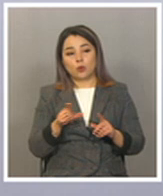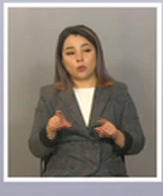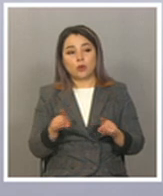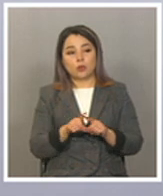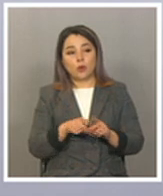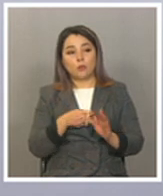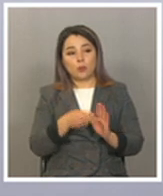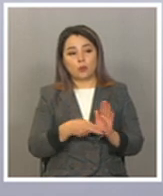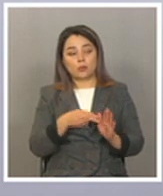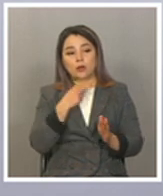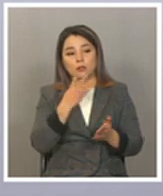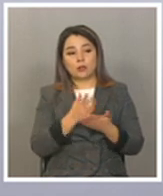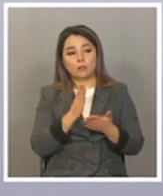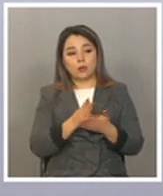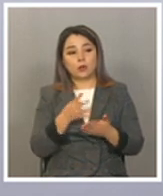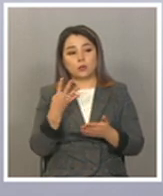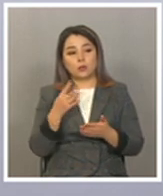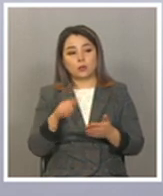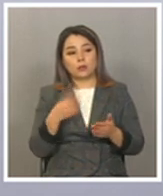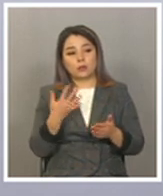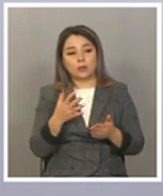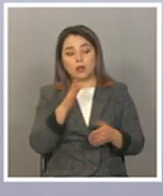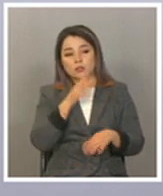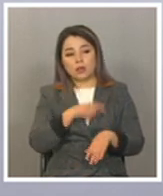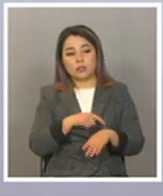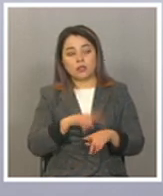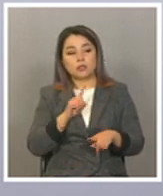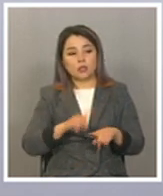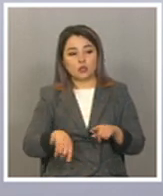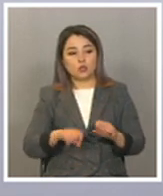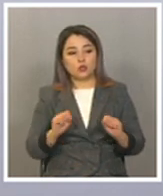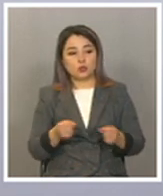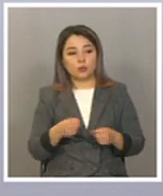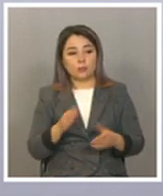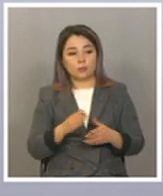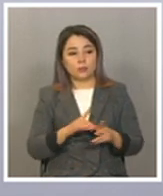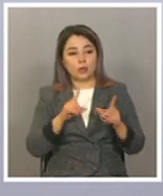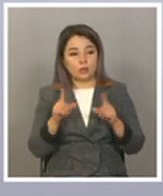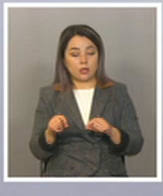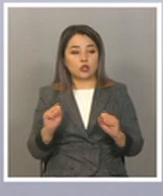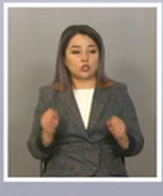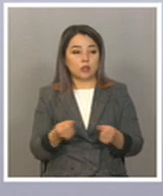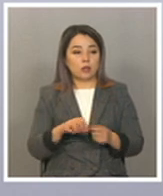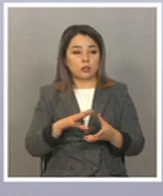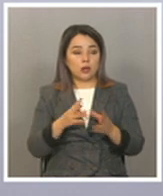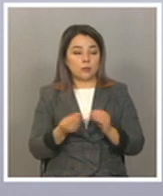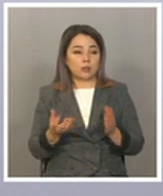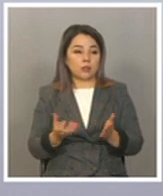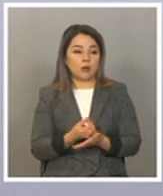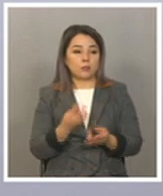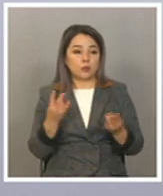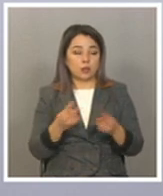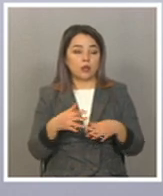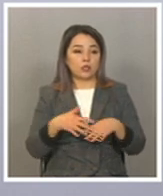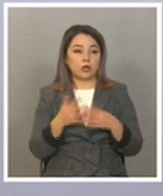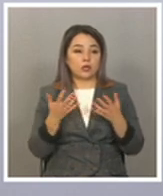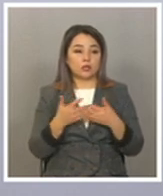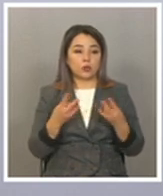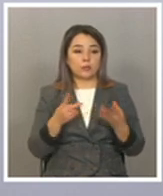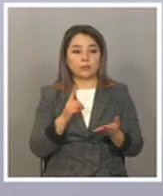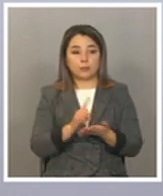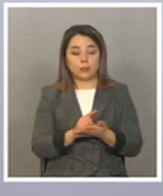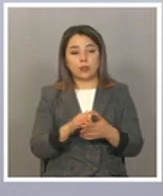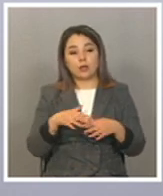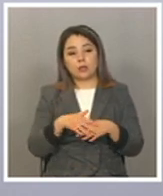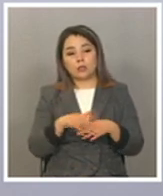қарағанда 4,5 сағат тез жүреді. Пойыздардың жылдамдықтарын табыңыз. Есепті шығару үшін